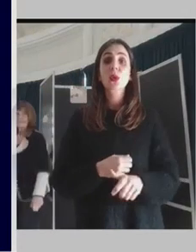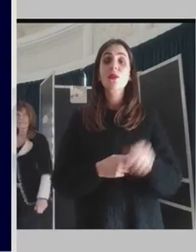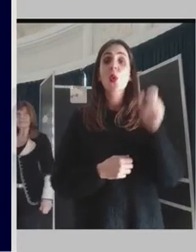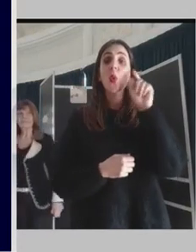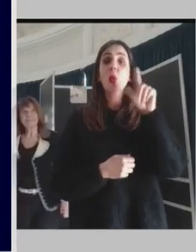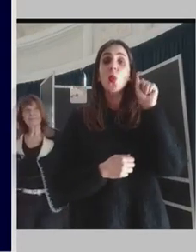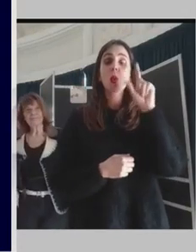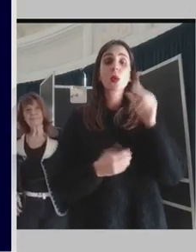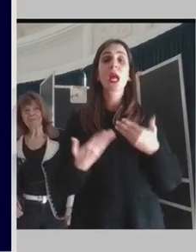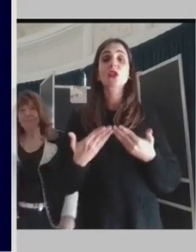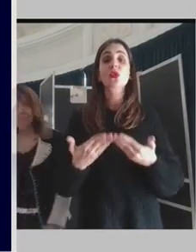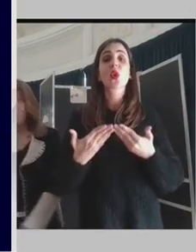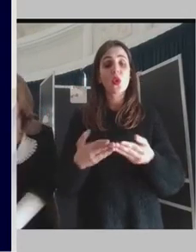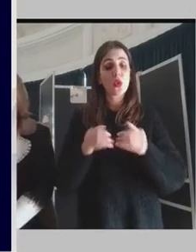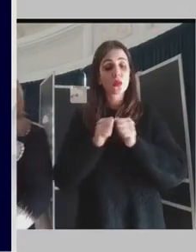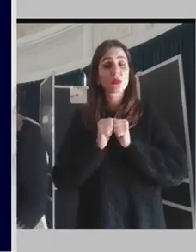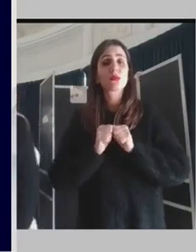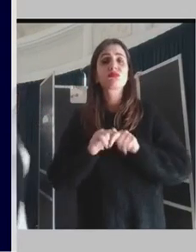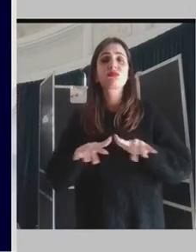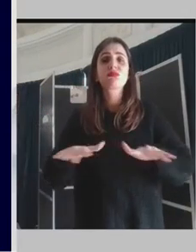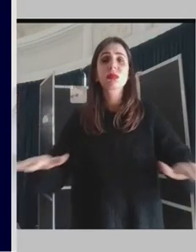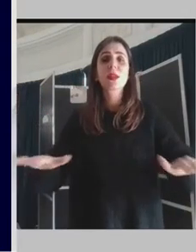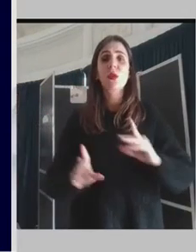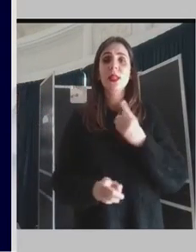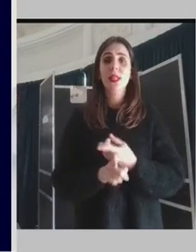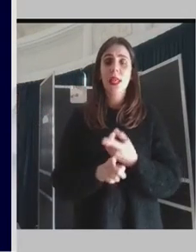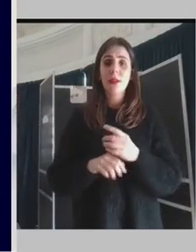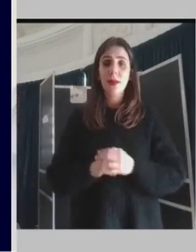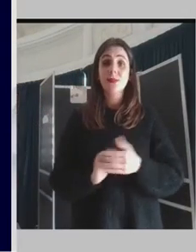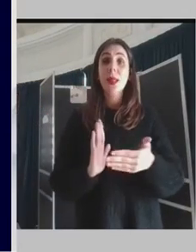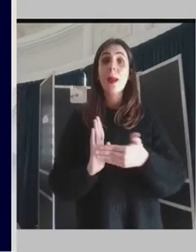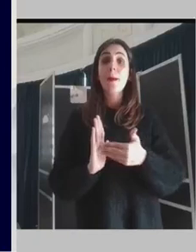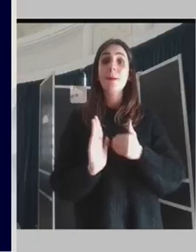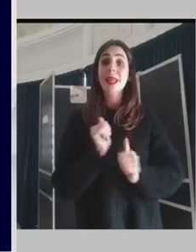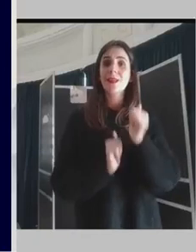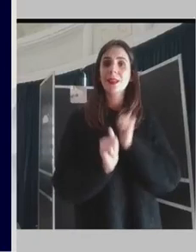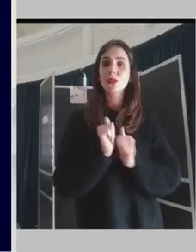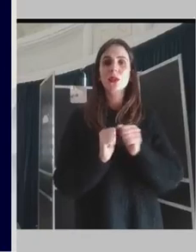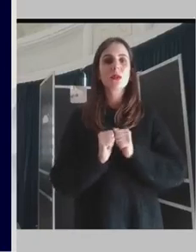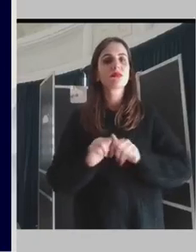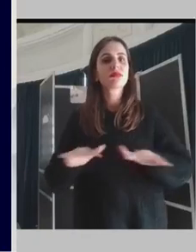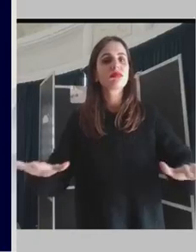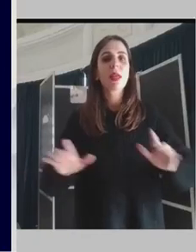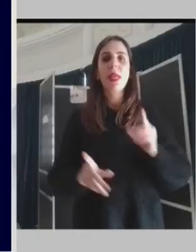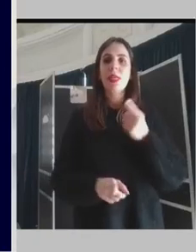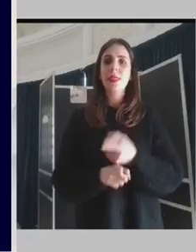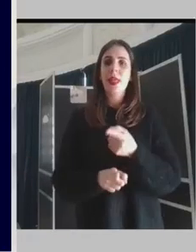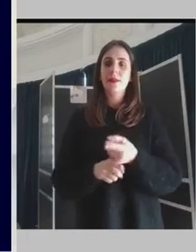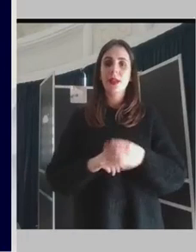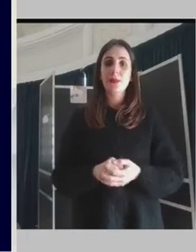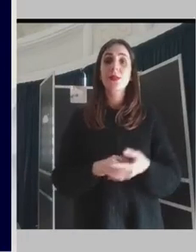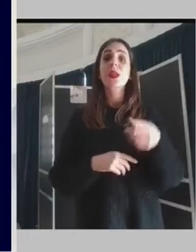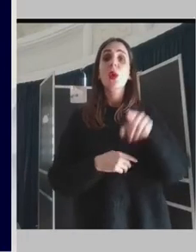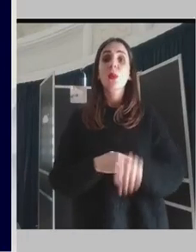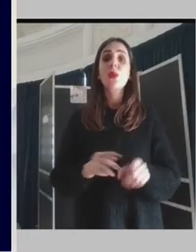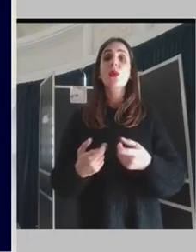del soccorso, affinché si faccia prevenzione, affinché si possa